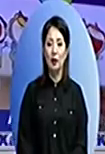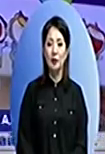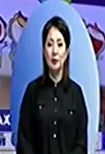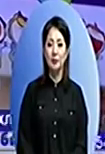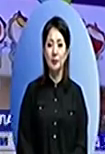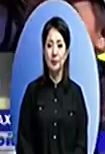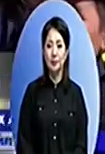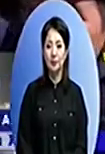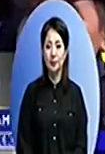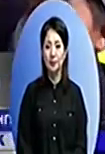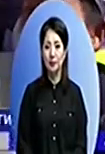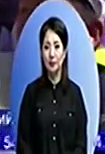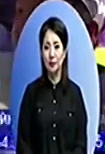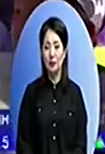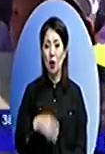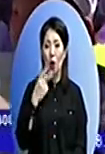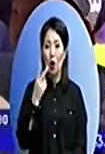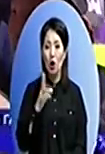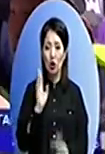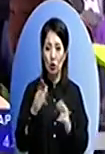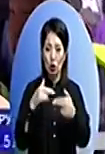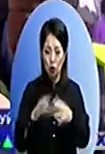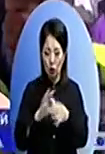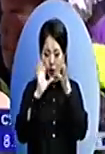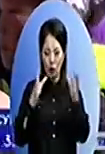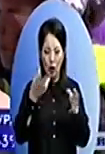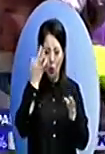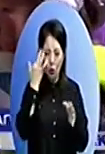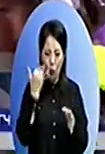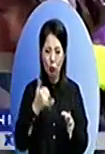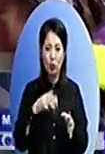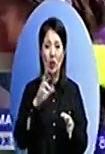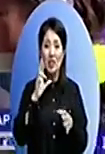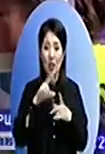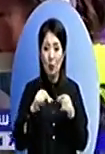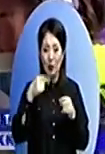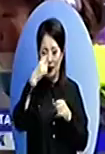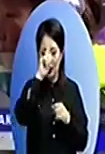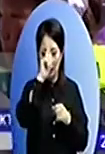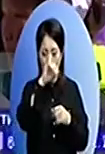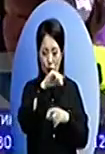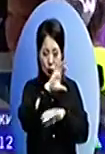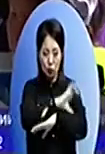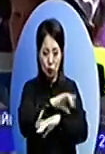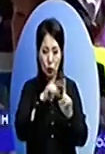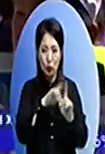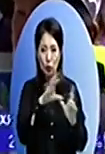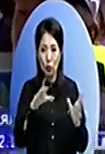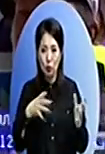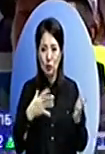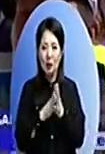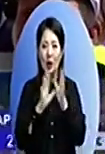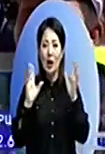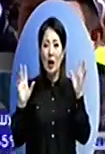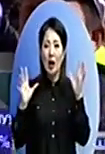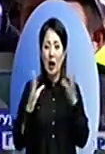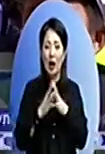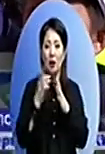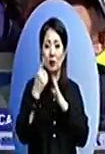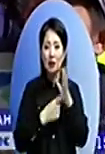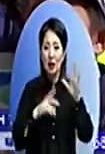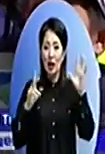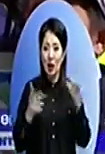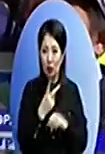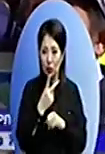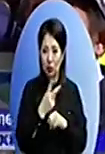кабинет нь удахгүй нээн. Удахгүй Японы Осакагийн энэ ангаахын чиглэлийн сургуулийн хамт олон бидрэг 10 сарын 12-нд